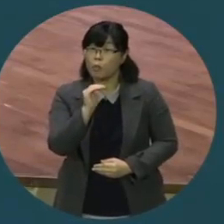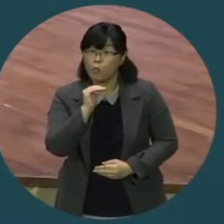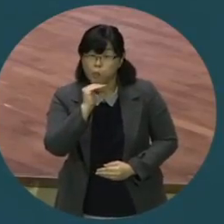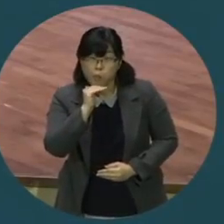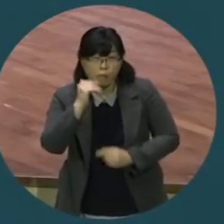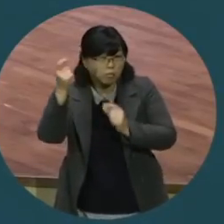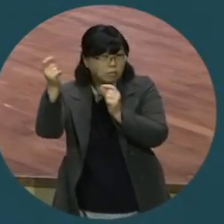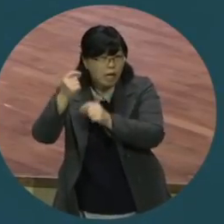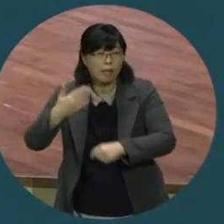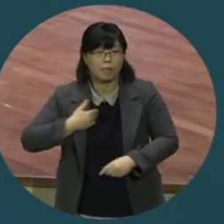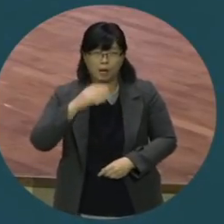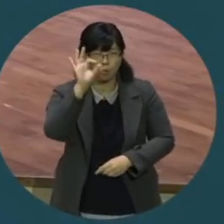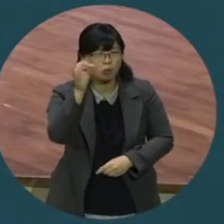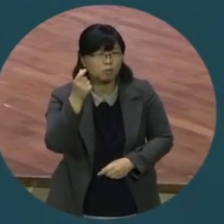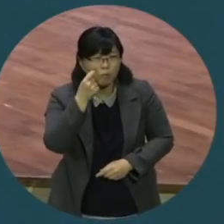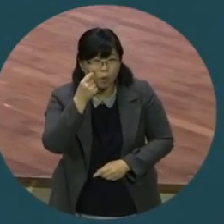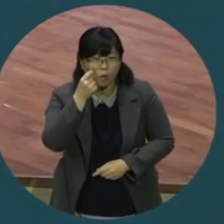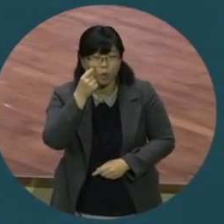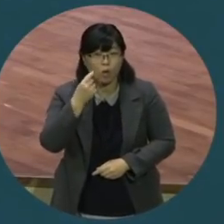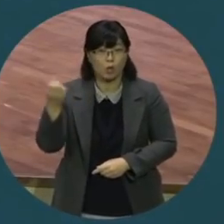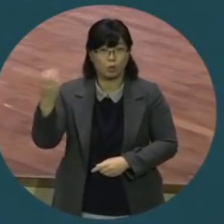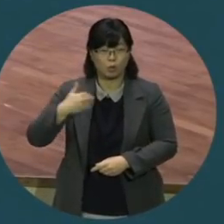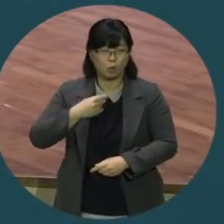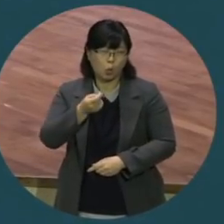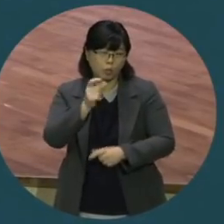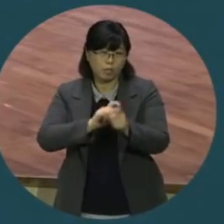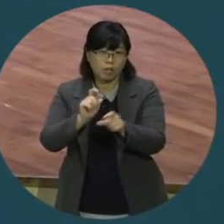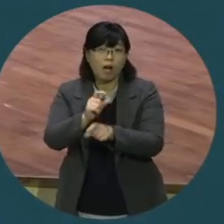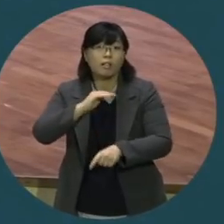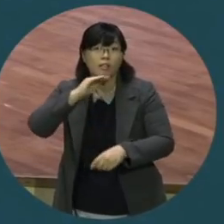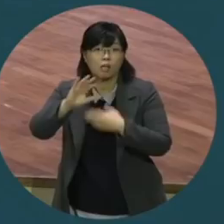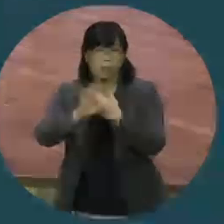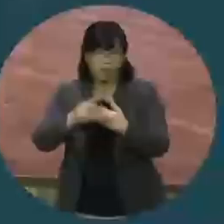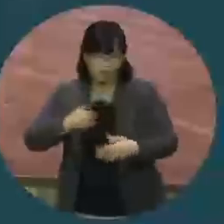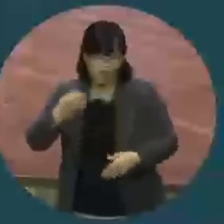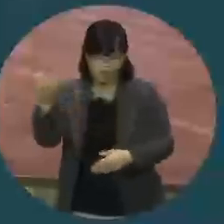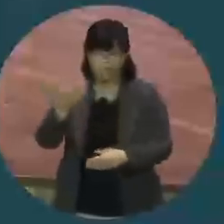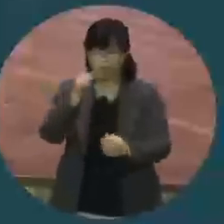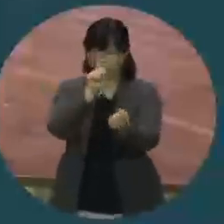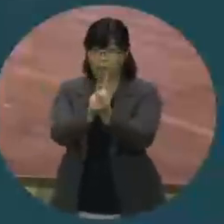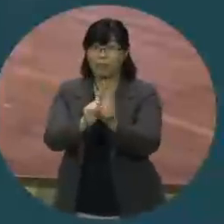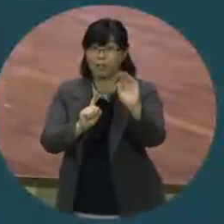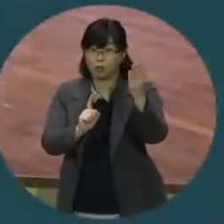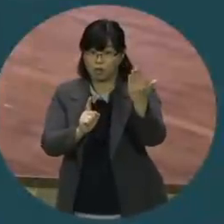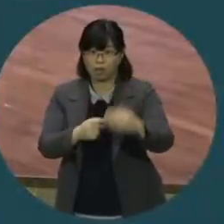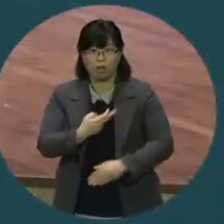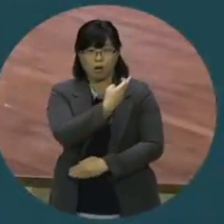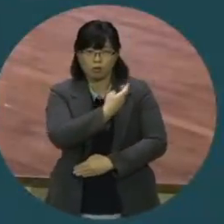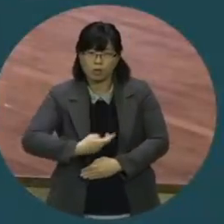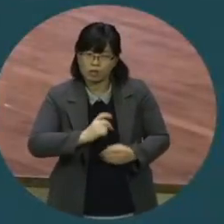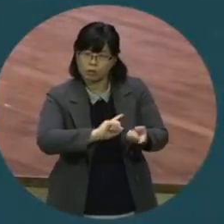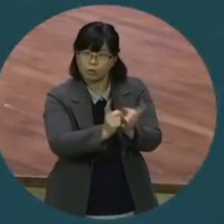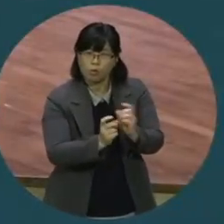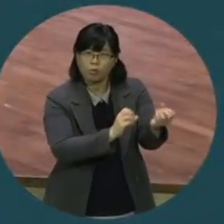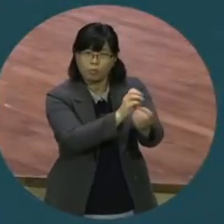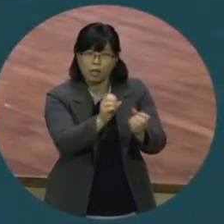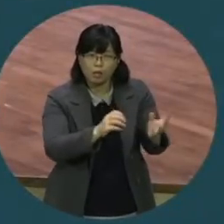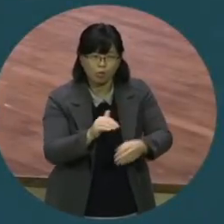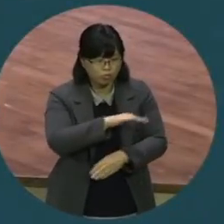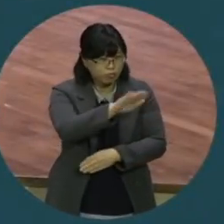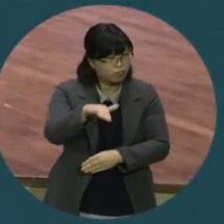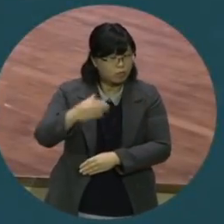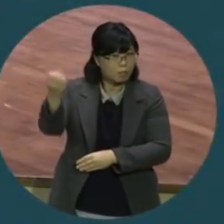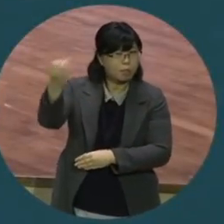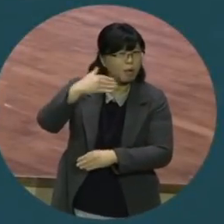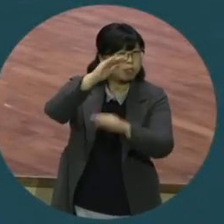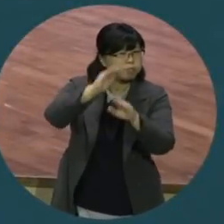조금 있으면 너희가 나를 보지 못하겠고 또 조금 있으면 나를 보리라 하리니 제자 중에서 서로 말하되 우리에게